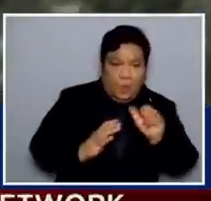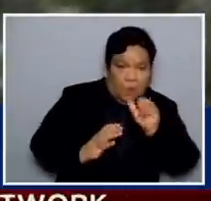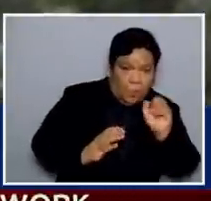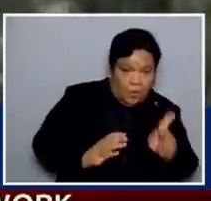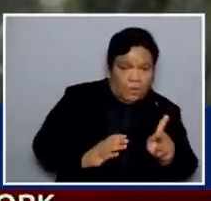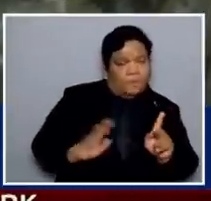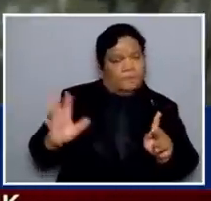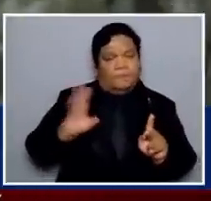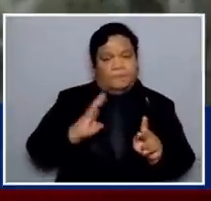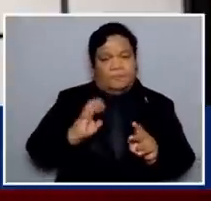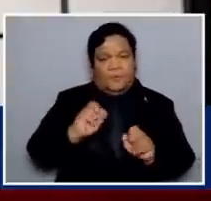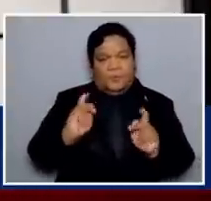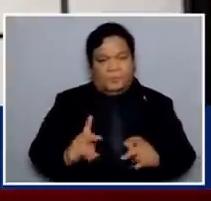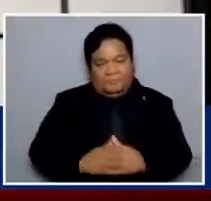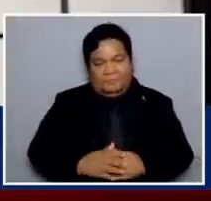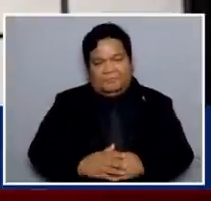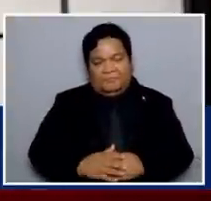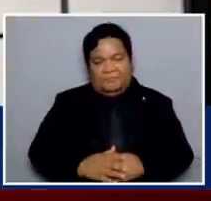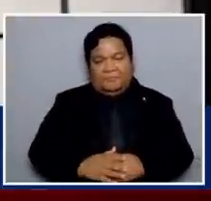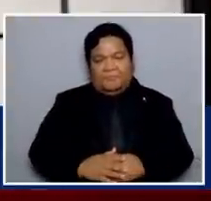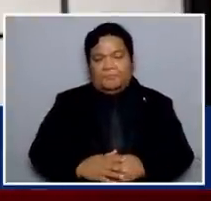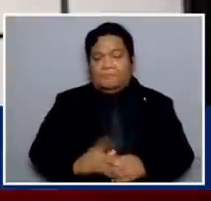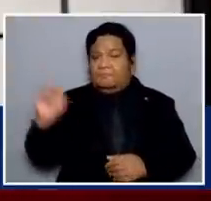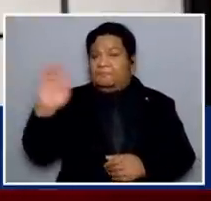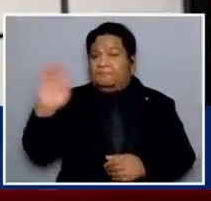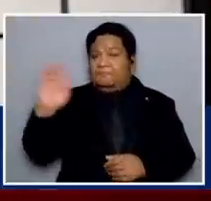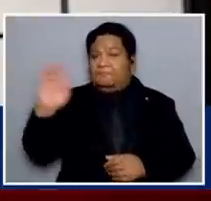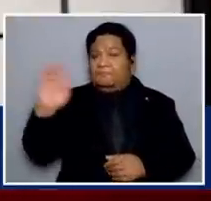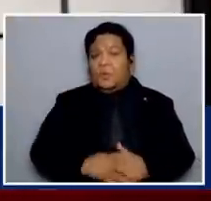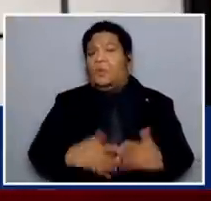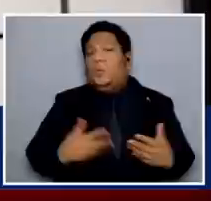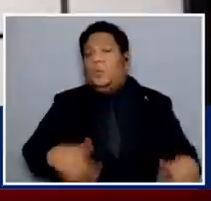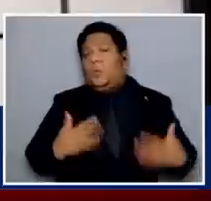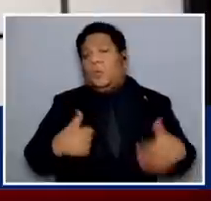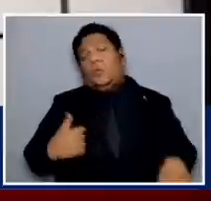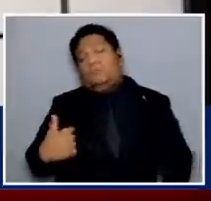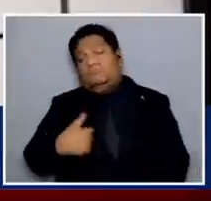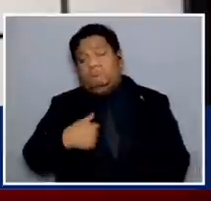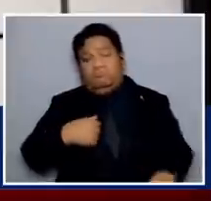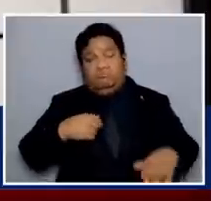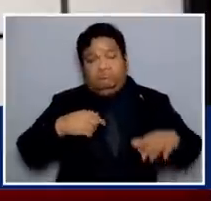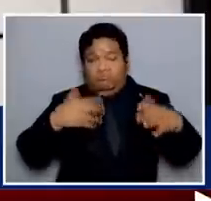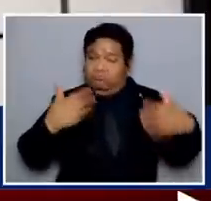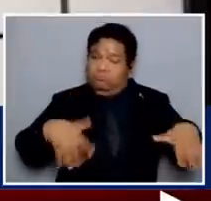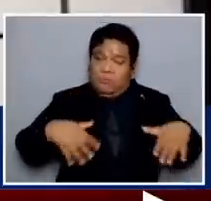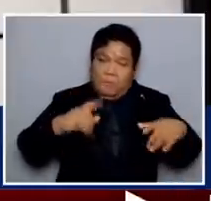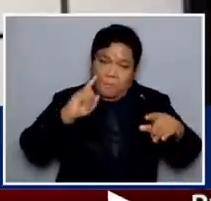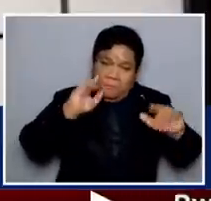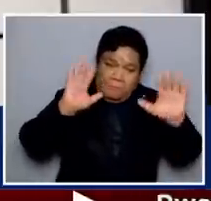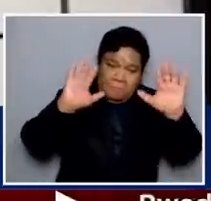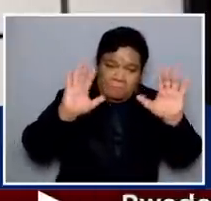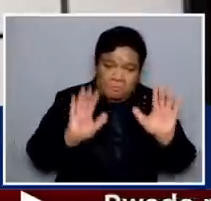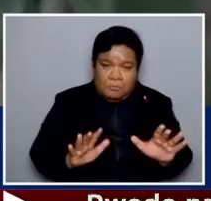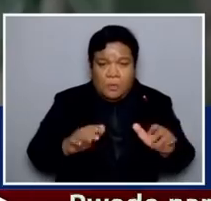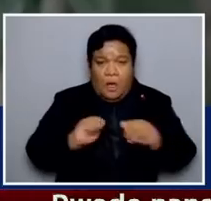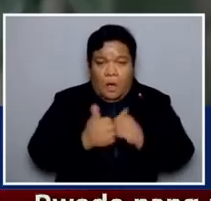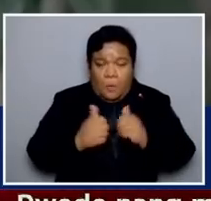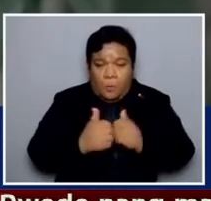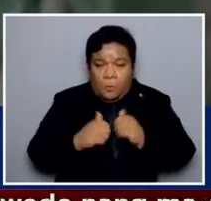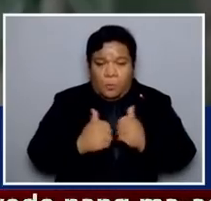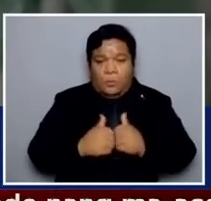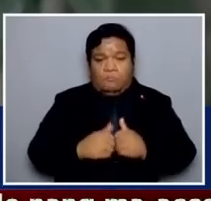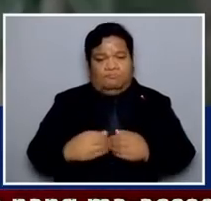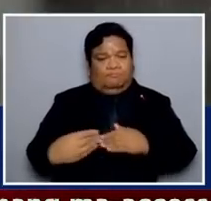Rancis. I am just in awe and so amazed how the music video turned up. It just gave you positive